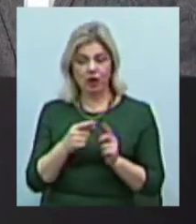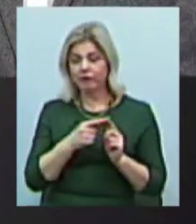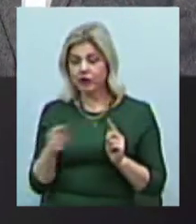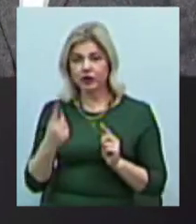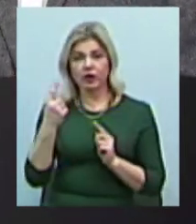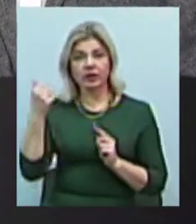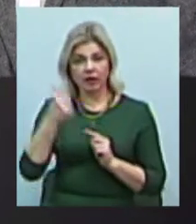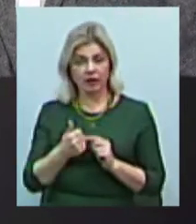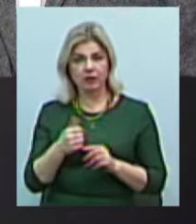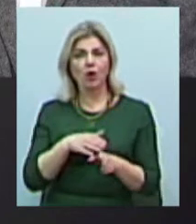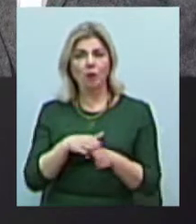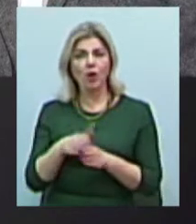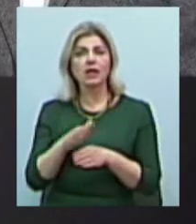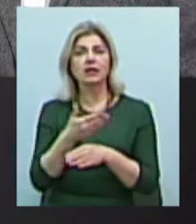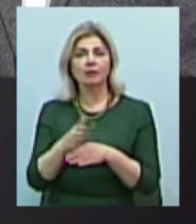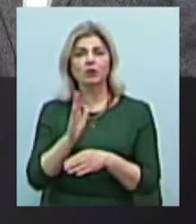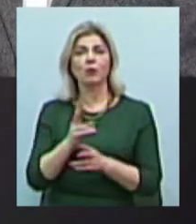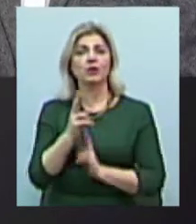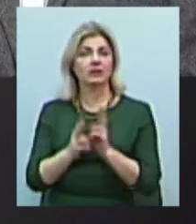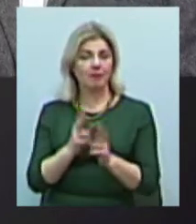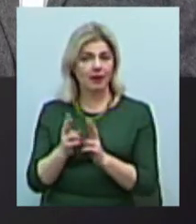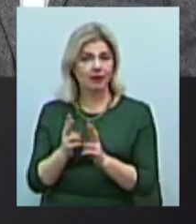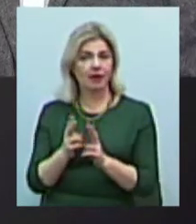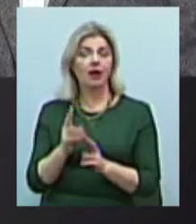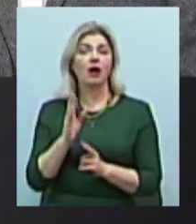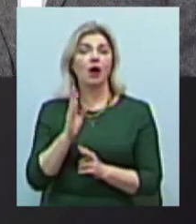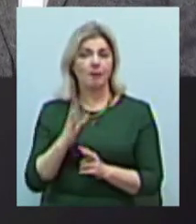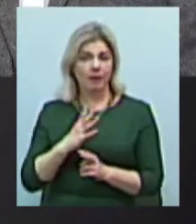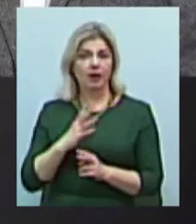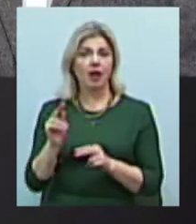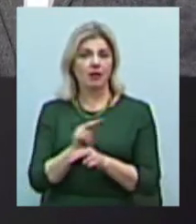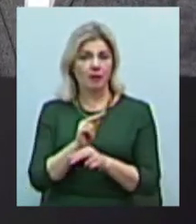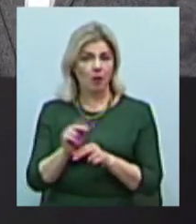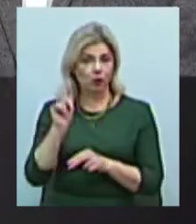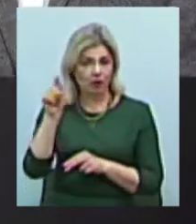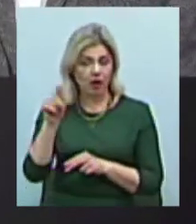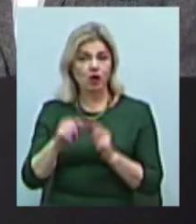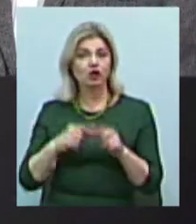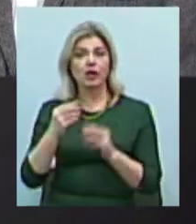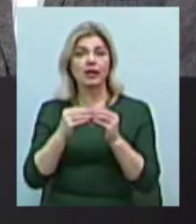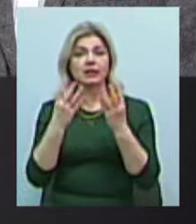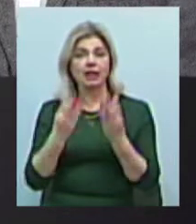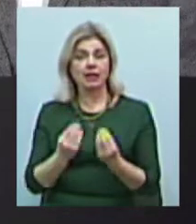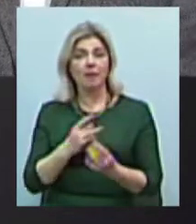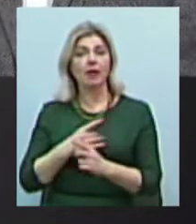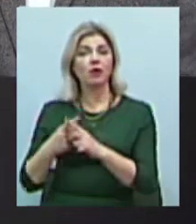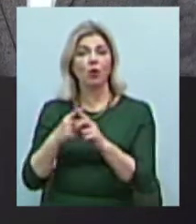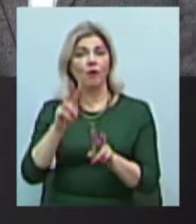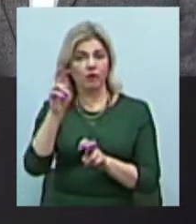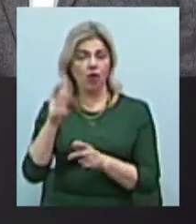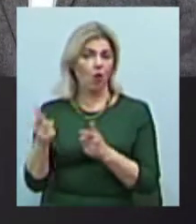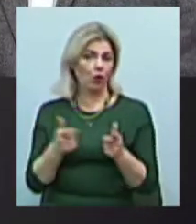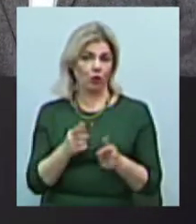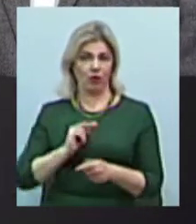тижня повністю всі запчастини будуть змінені, будуть там відремонтовані. Через 10 днів білоруська компанія готова до